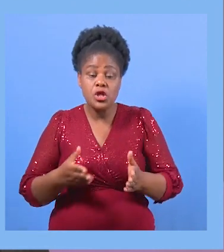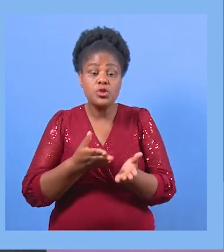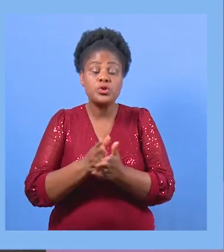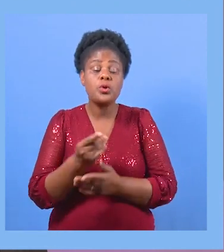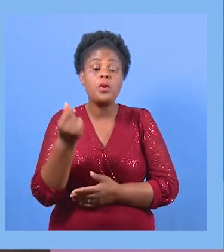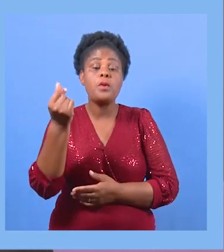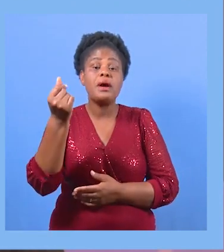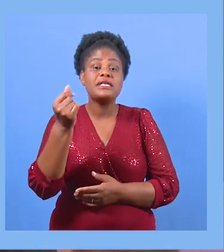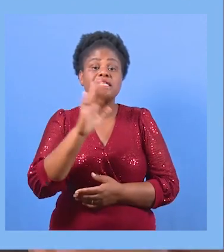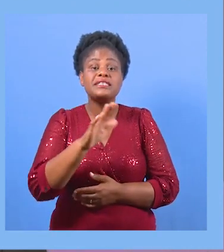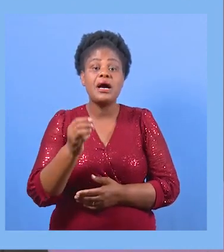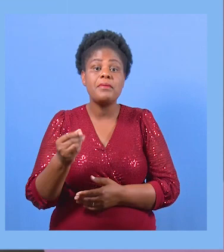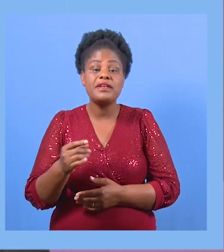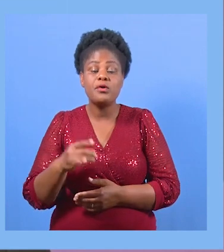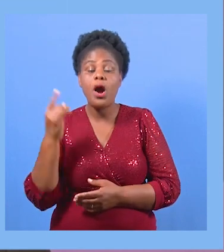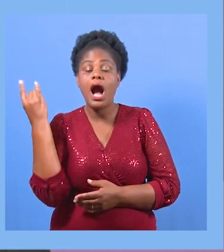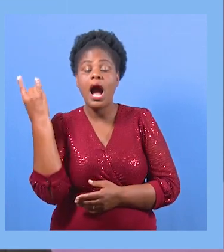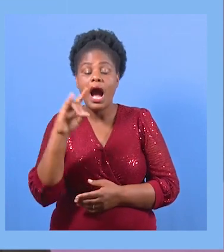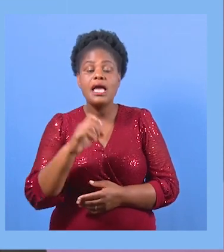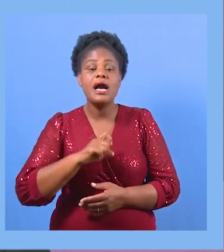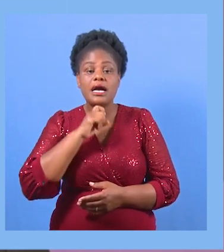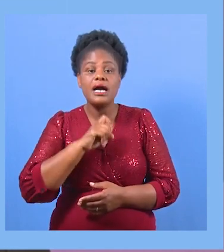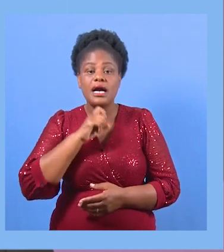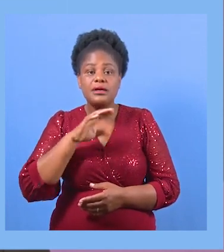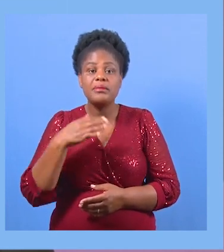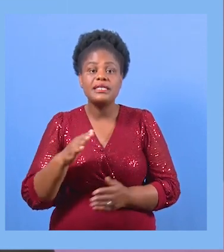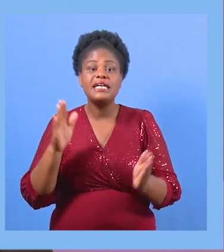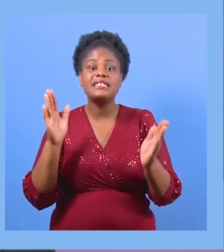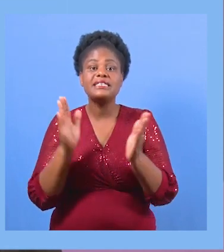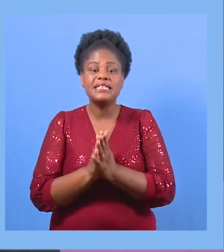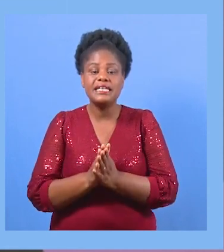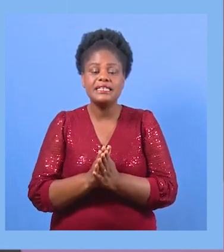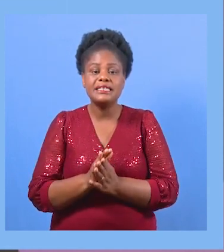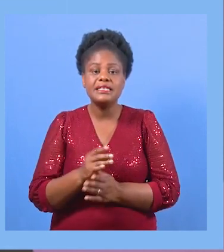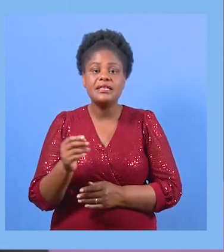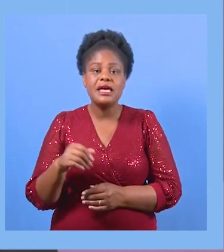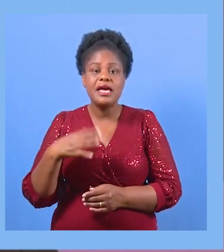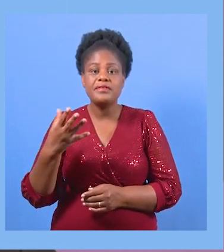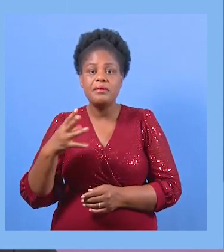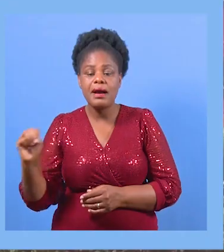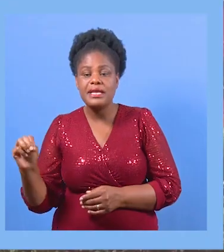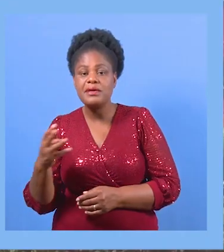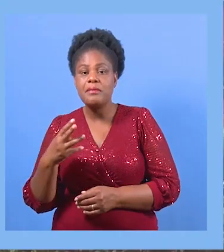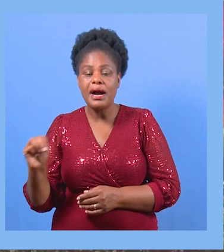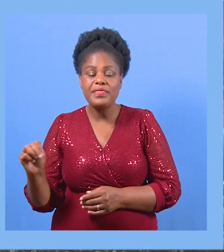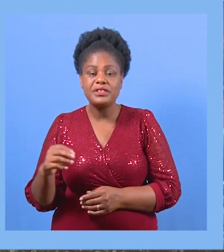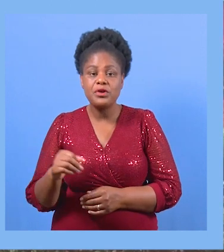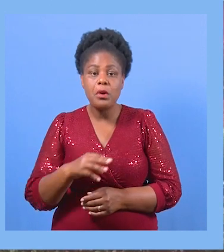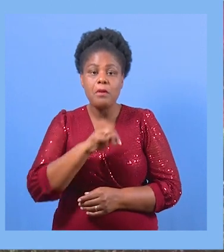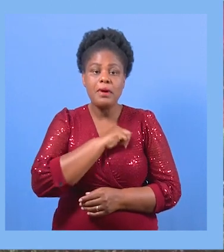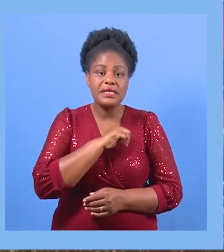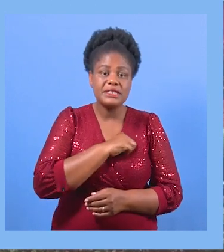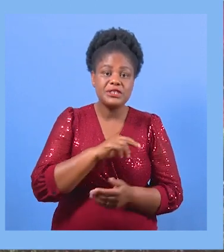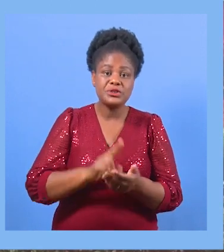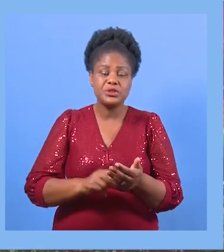vamwe ndinotoziva Mai Chisamba vanohaya motikari kubhadhara $10 pamwedzi vari 5, mwana edhiraivha mande mumwe chipiri, kuti uonekere kunge